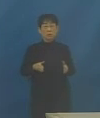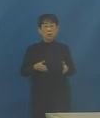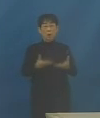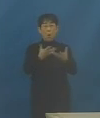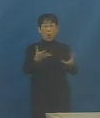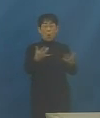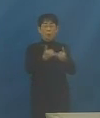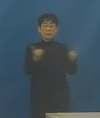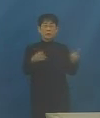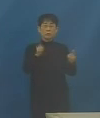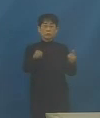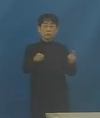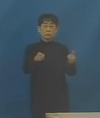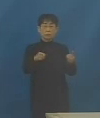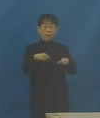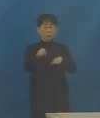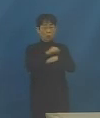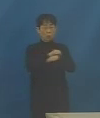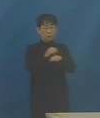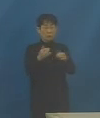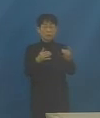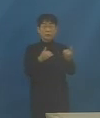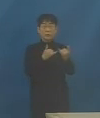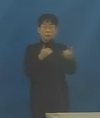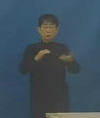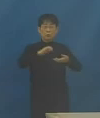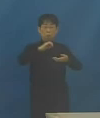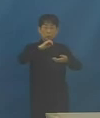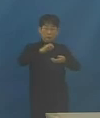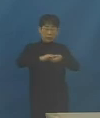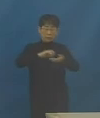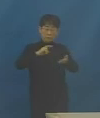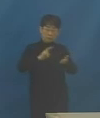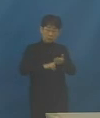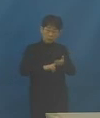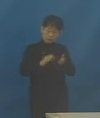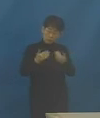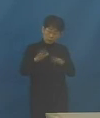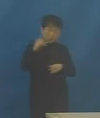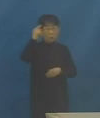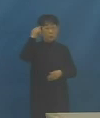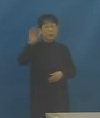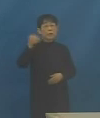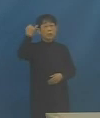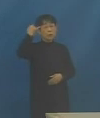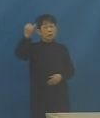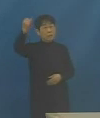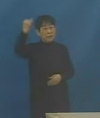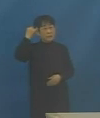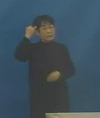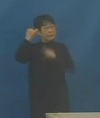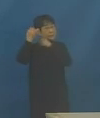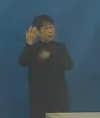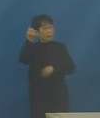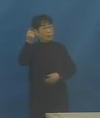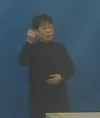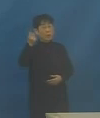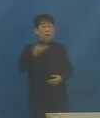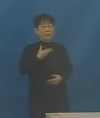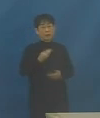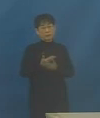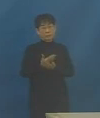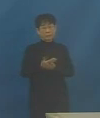はあえて定義を設ける必要ないと思っていますただのイメージとして思っていただきたらいいと思うんですけども要は